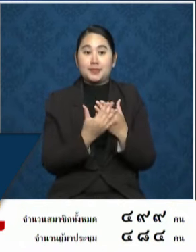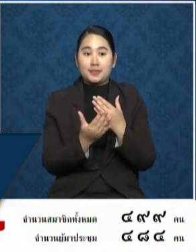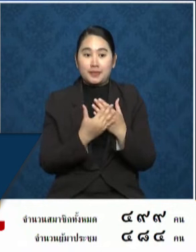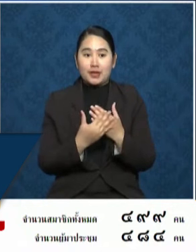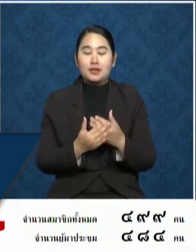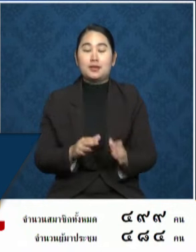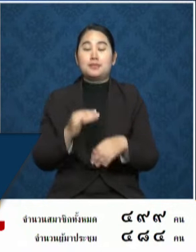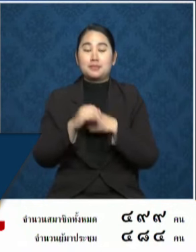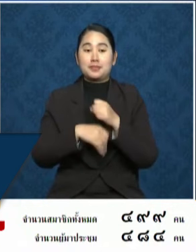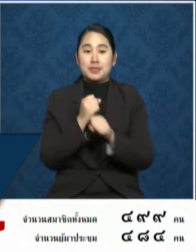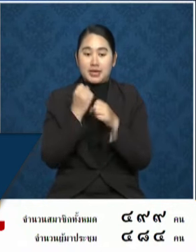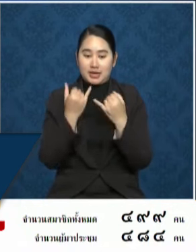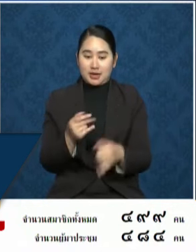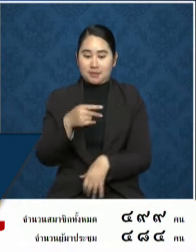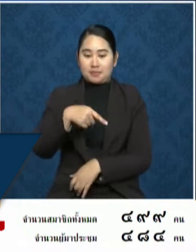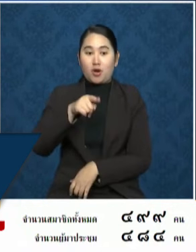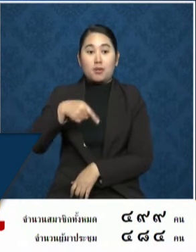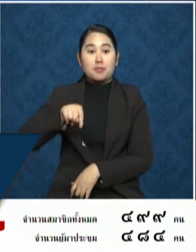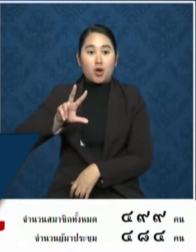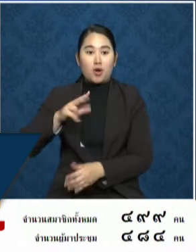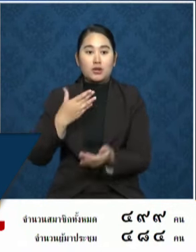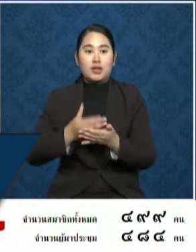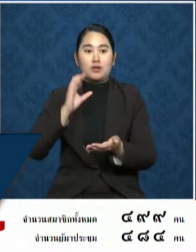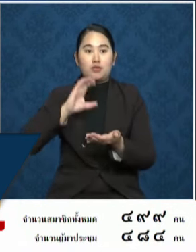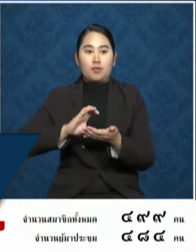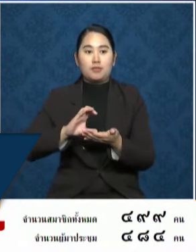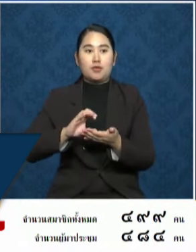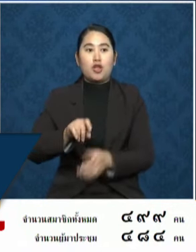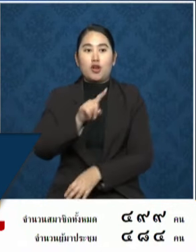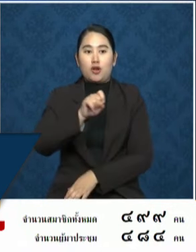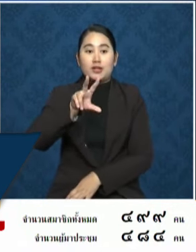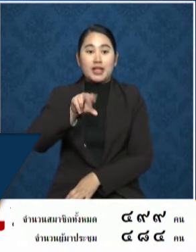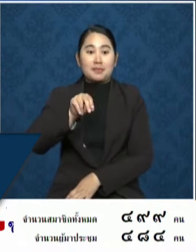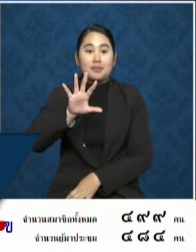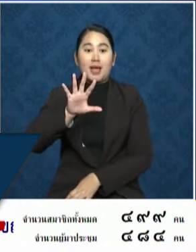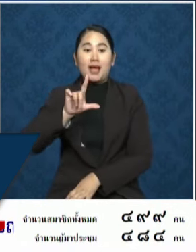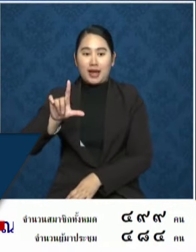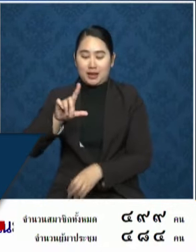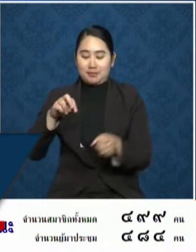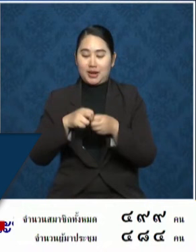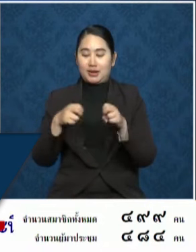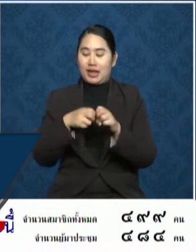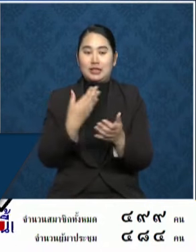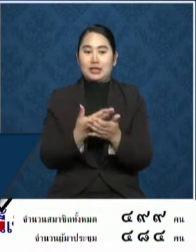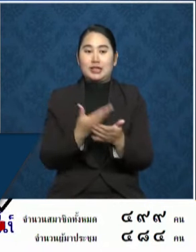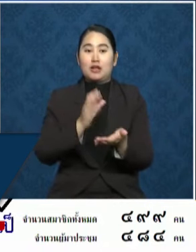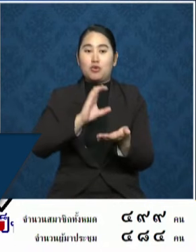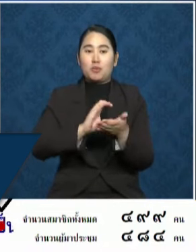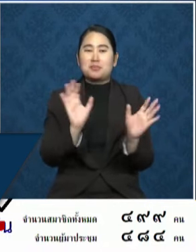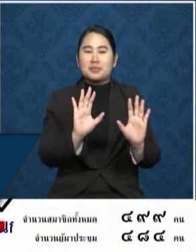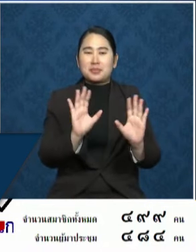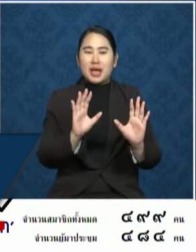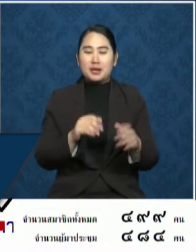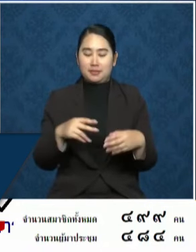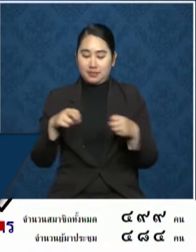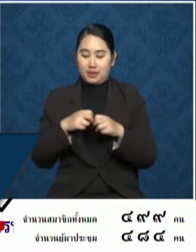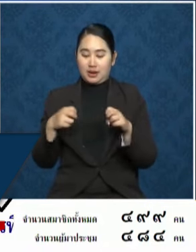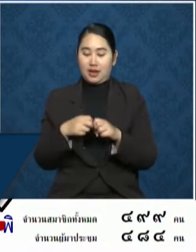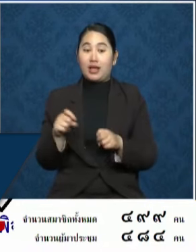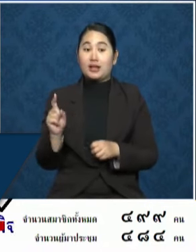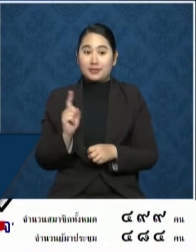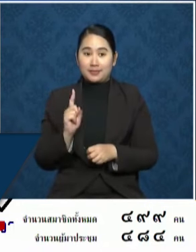ปพนะครับตั้งงบไว้ 135ล้านแต่ปัญหาไม่ได้อยู่ที่งบครับปัญหามัน